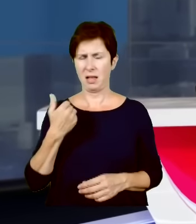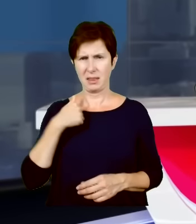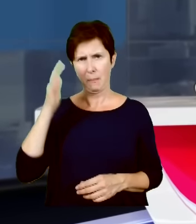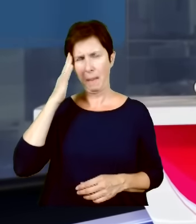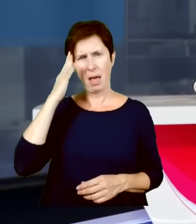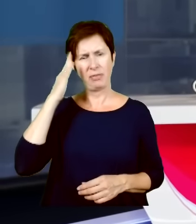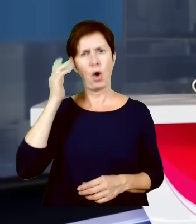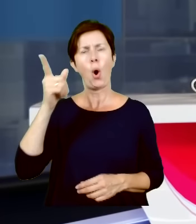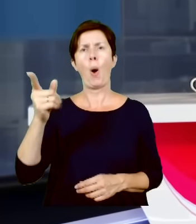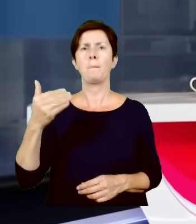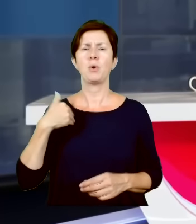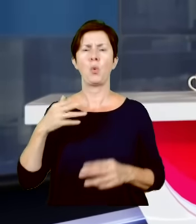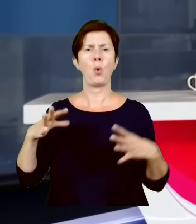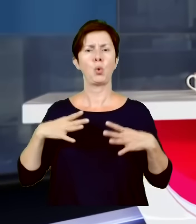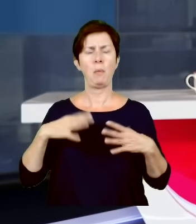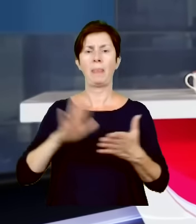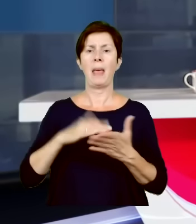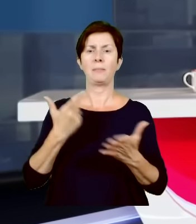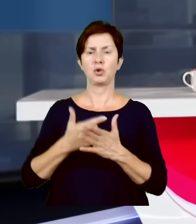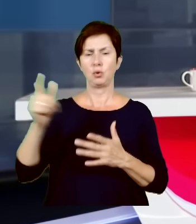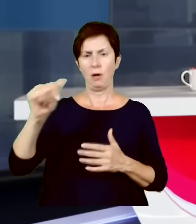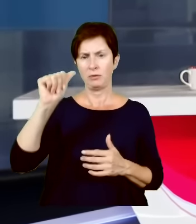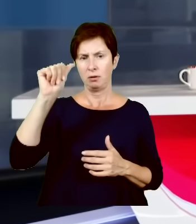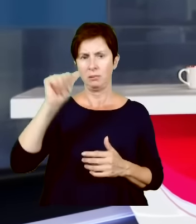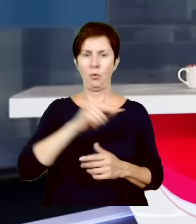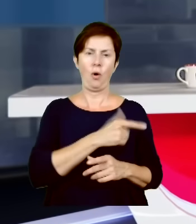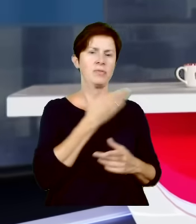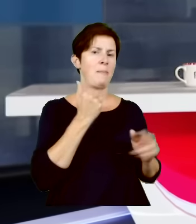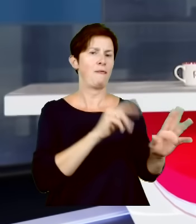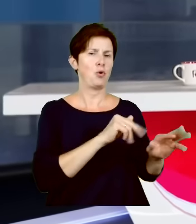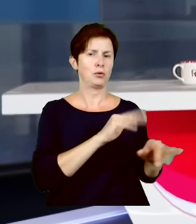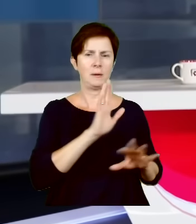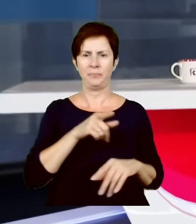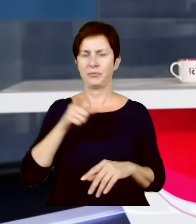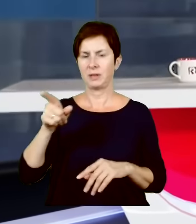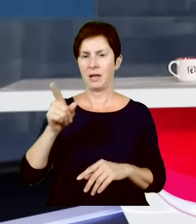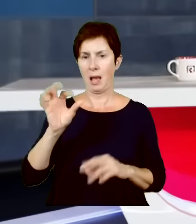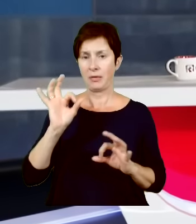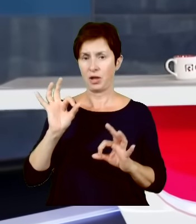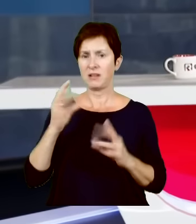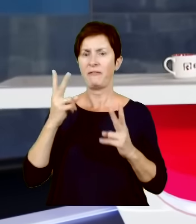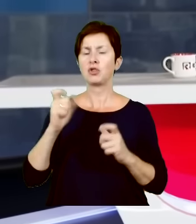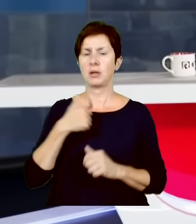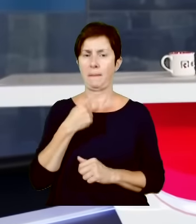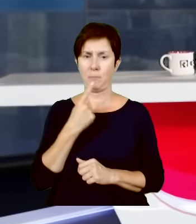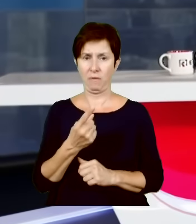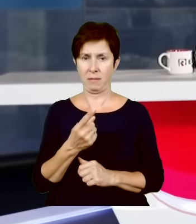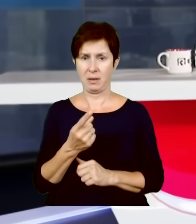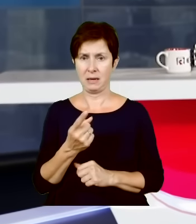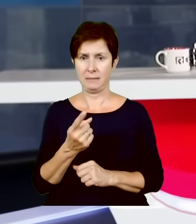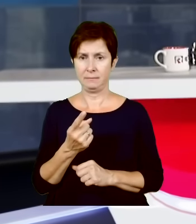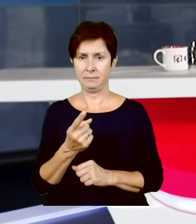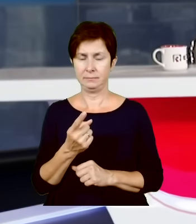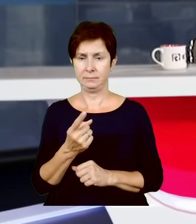przykład premier Indii wnuków nie miał pani redaktor to jest bardzo ważne co teraz powiem Dziś wylądował